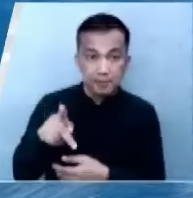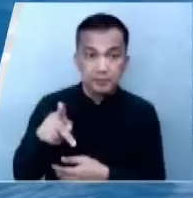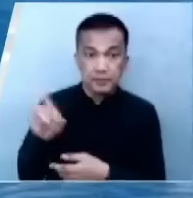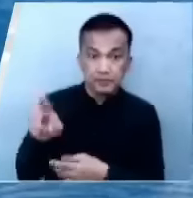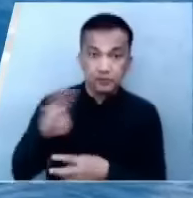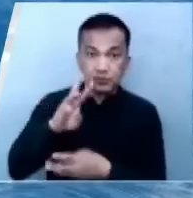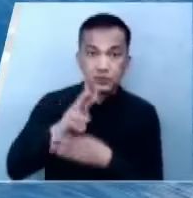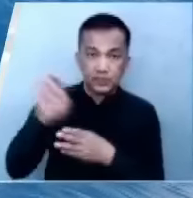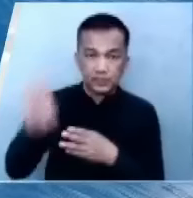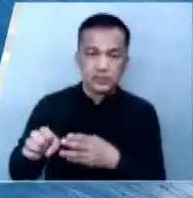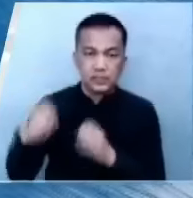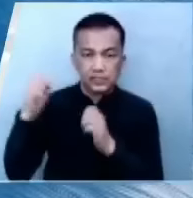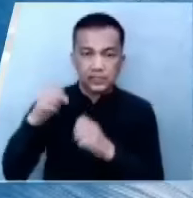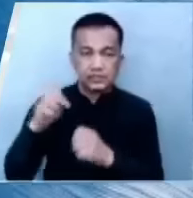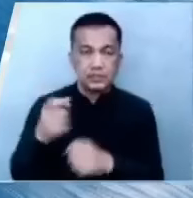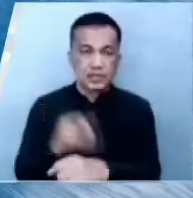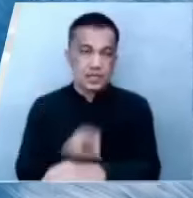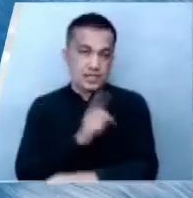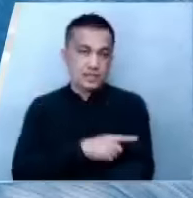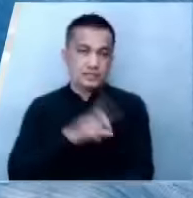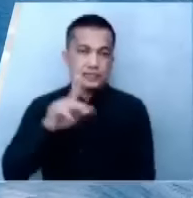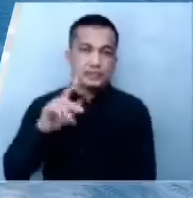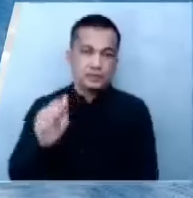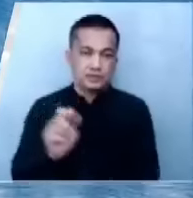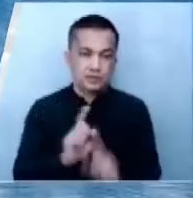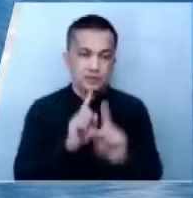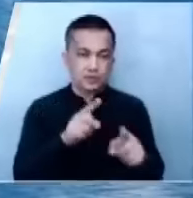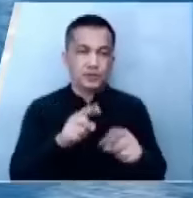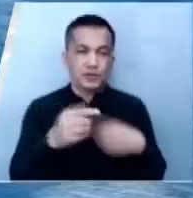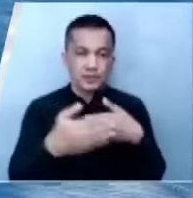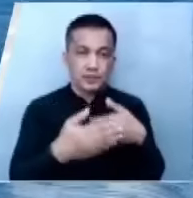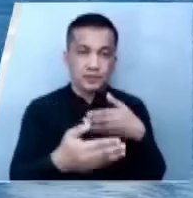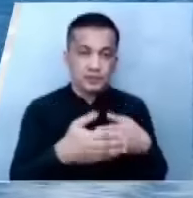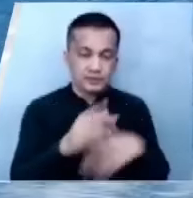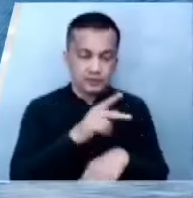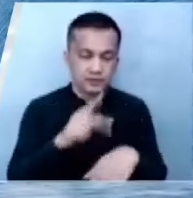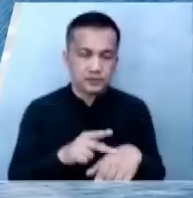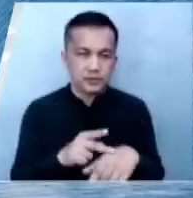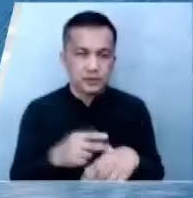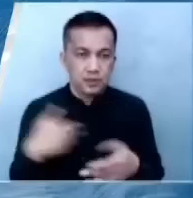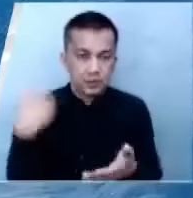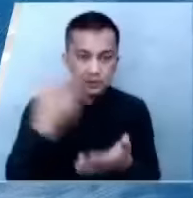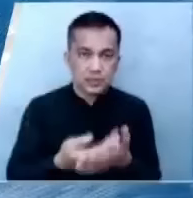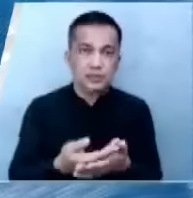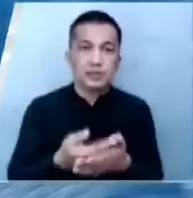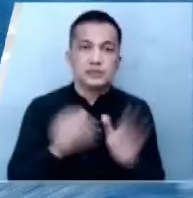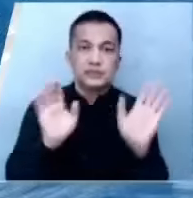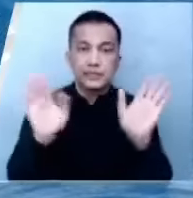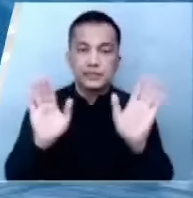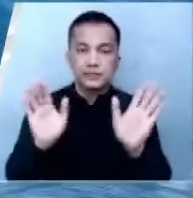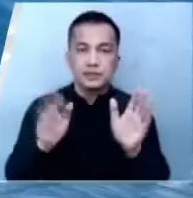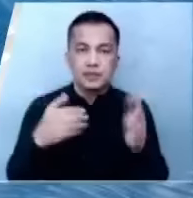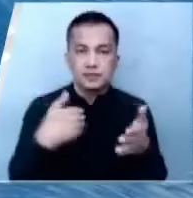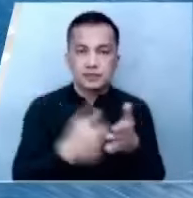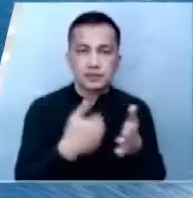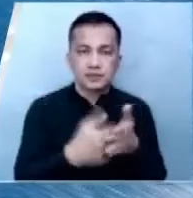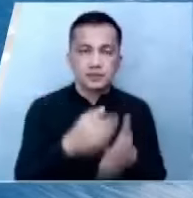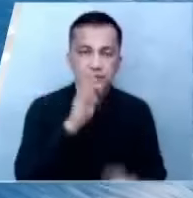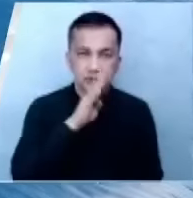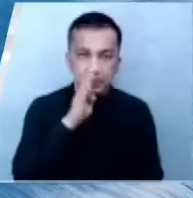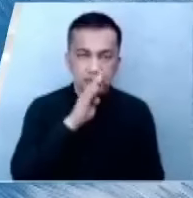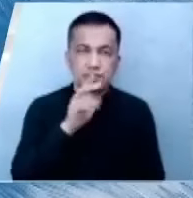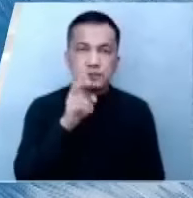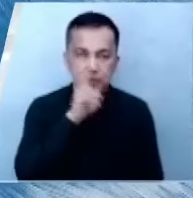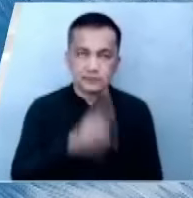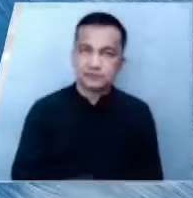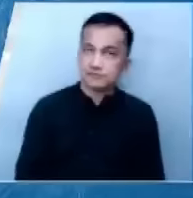inaasahang lalakas ang LPA. Kikilos yan palapit sa bansa at pagsapit ng Linggo, malapit na po yan sa Bicol Region at Visayas.